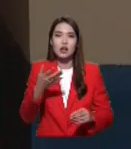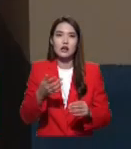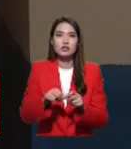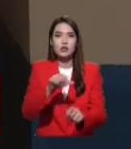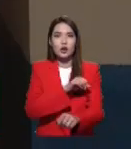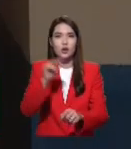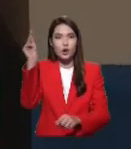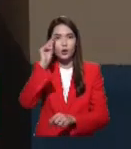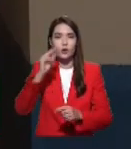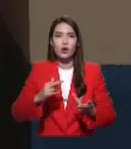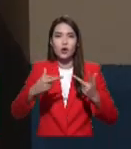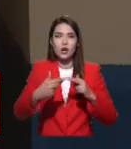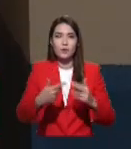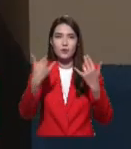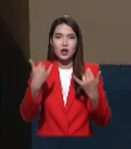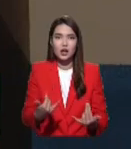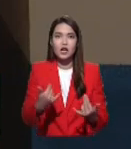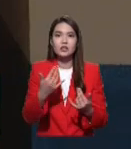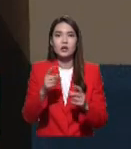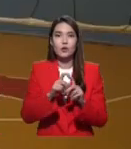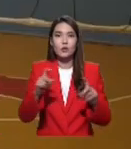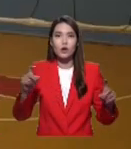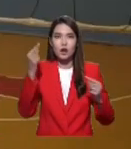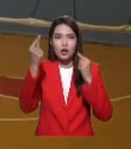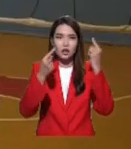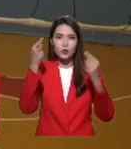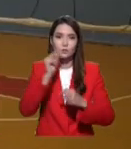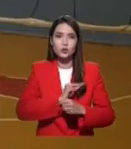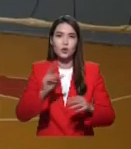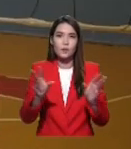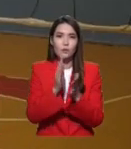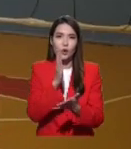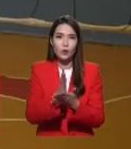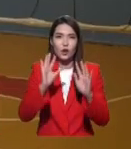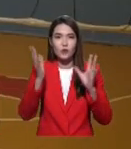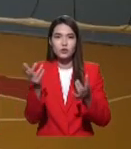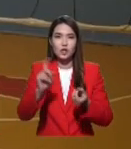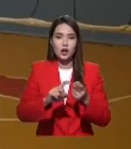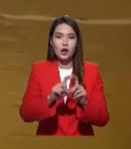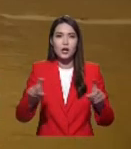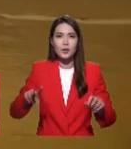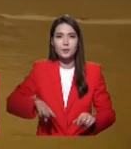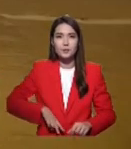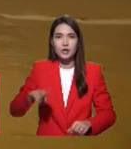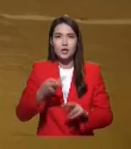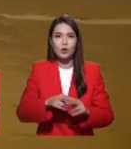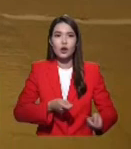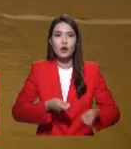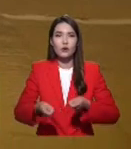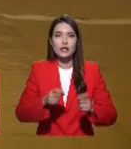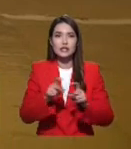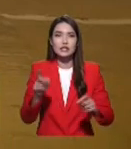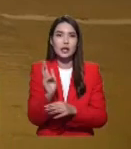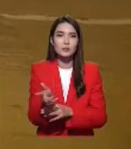оқуға ауыстырылды. Қазіргі таңда онымен мектеп психологы жұмыс істеп жатыр. Осы жағдайға байланысты мектеп директоры оның орынбасары мен